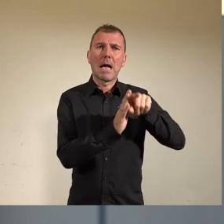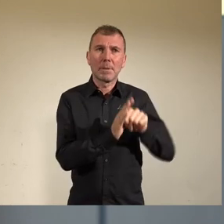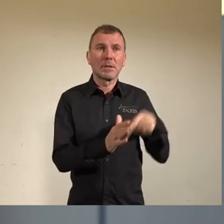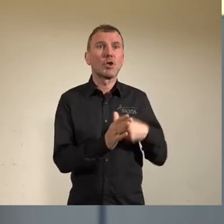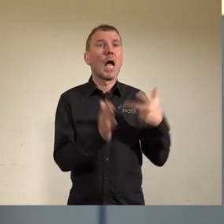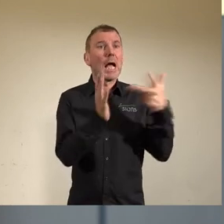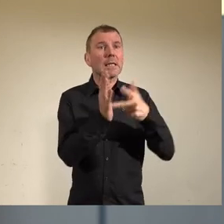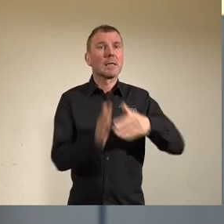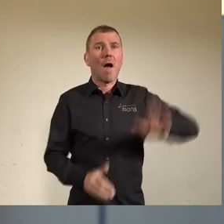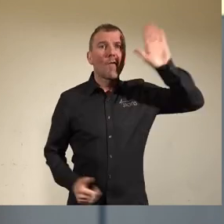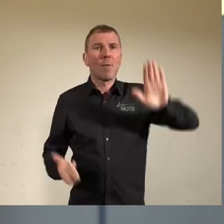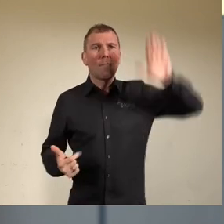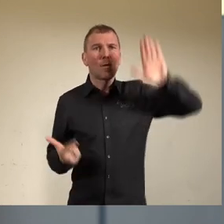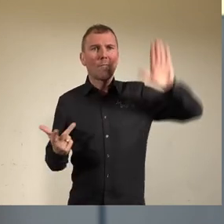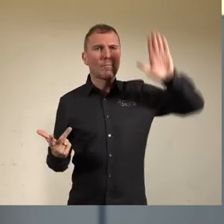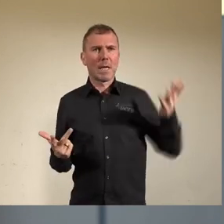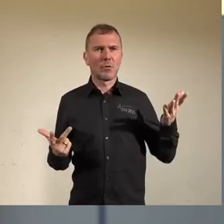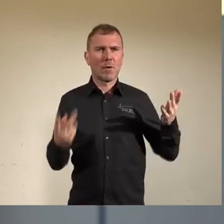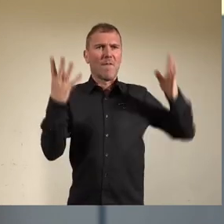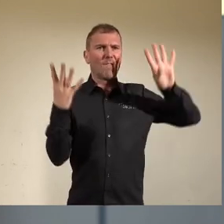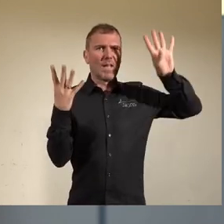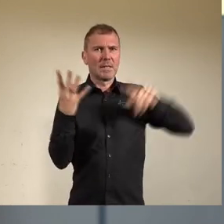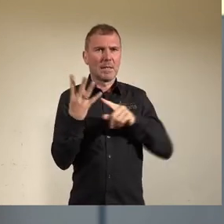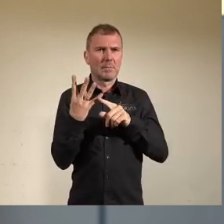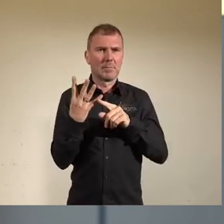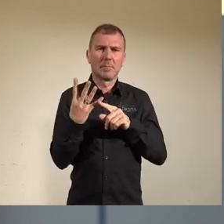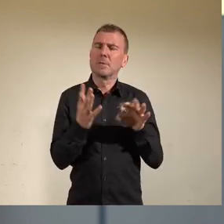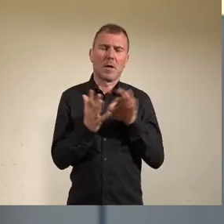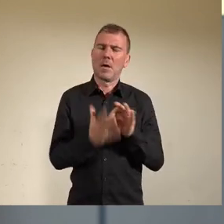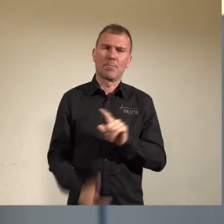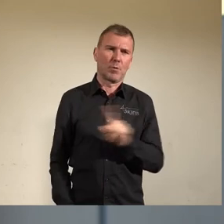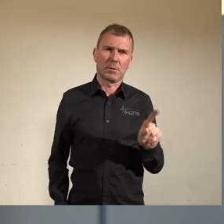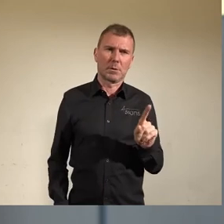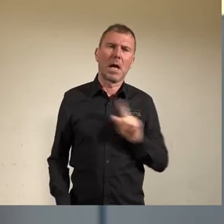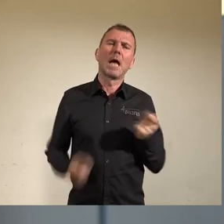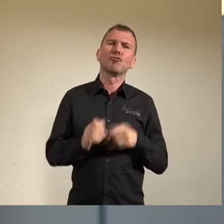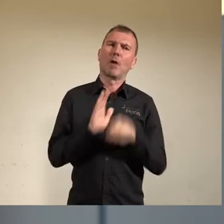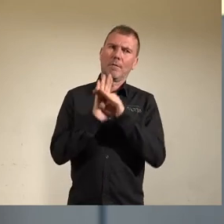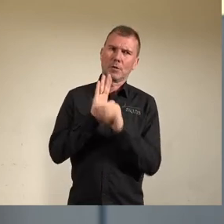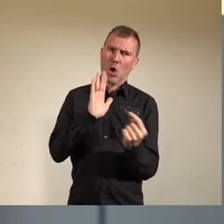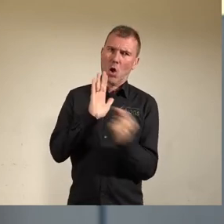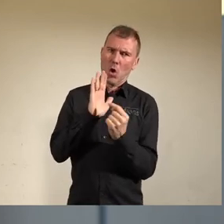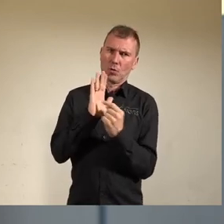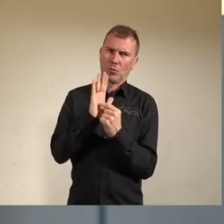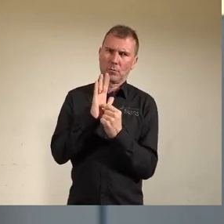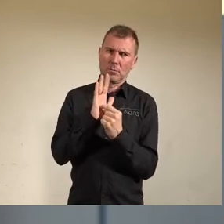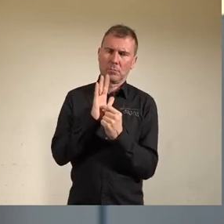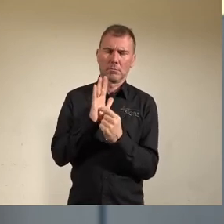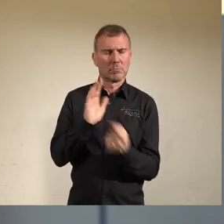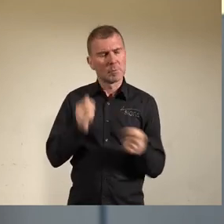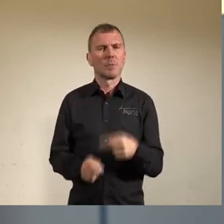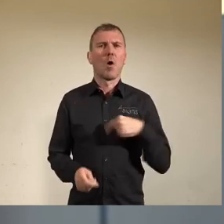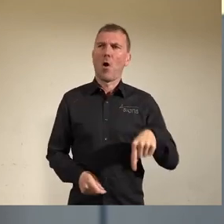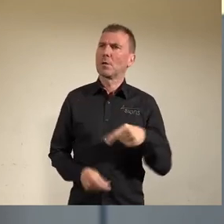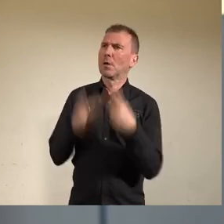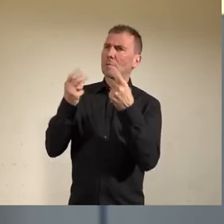dritte Wortmeldung, wenn es nicht sogar schon die vierte Wortmeldung war. Ich glaube, jetzt sind wir an dem Punkt, wo wir auch wirklich unsere Geschäftsordnung mal durchziehen können, damit wir hier heute noch